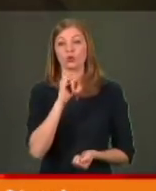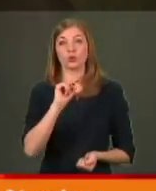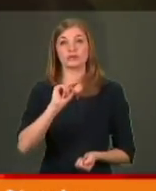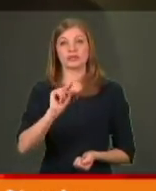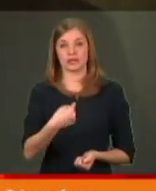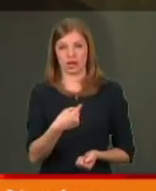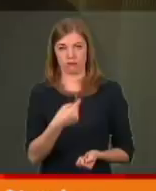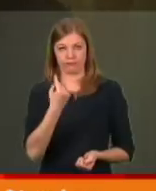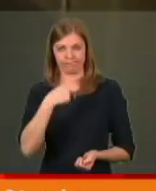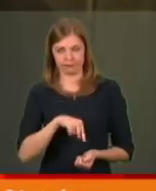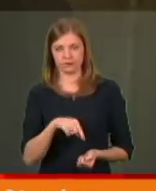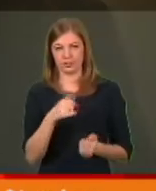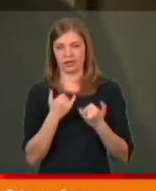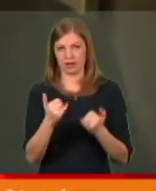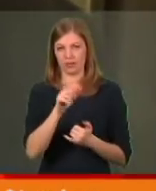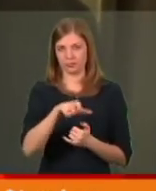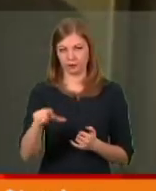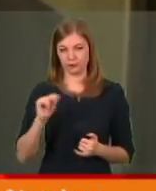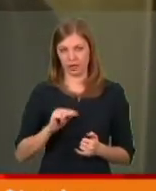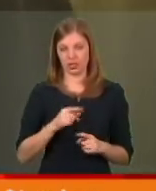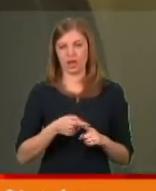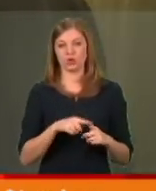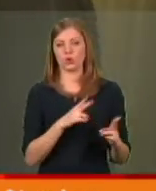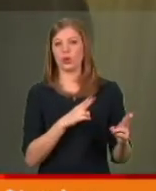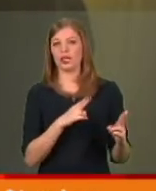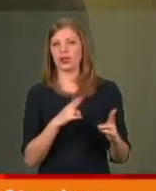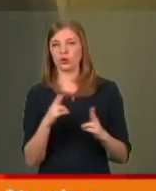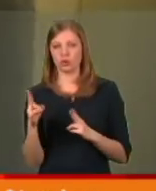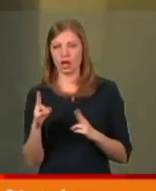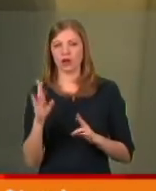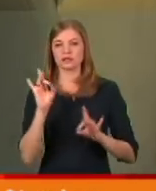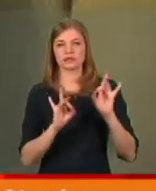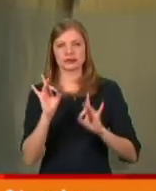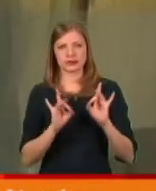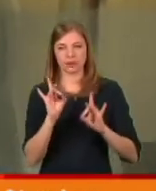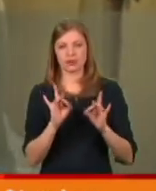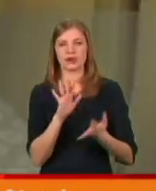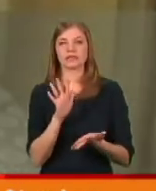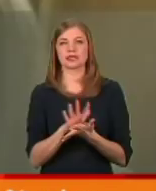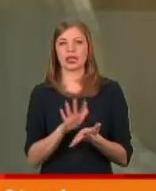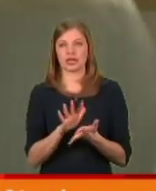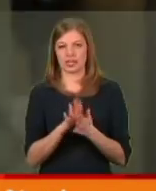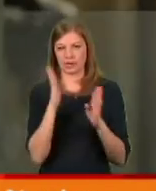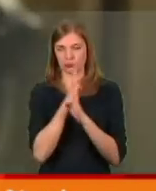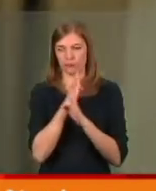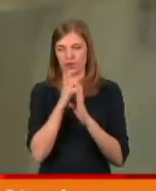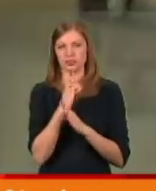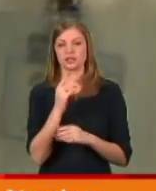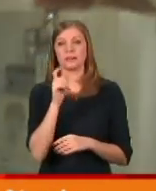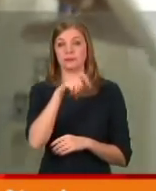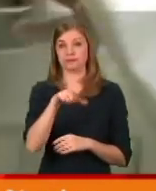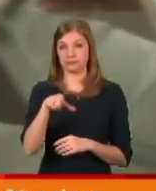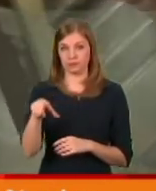які пред'являють персоналу, це регулярний замір загрязнення поверхності.